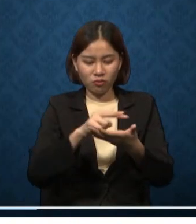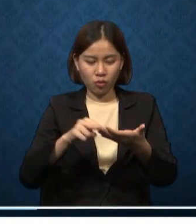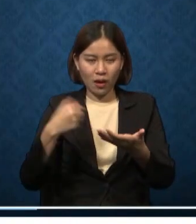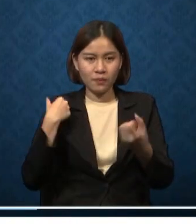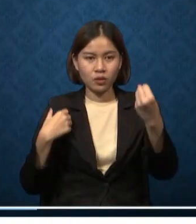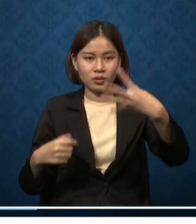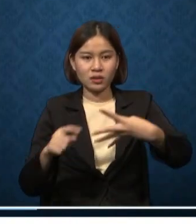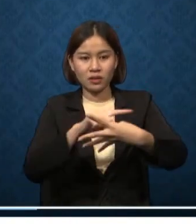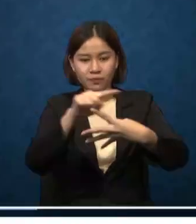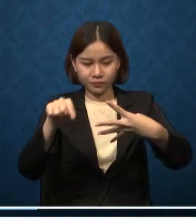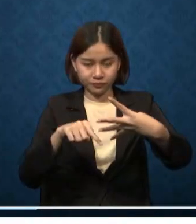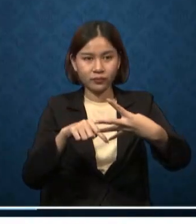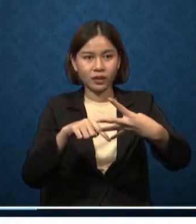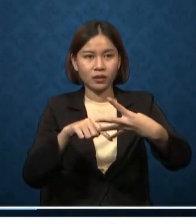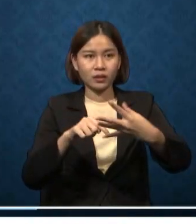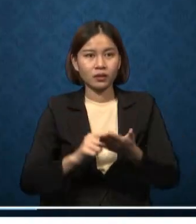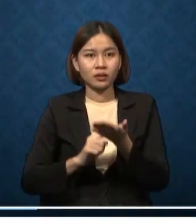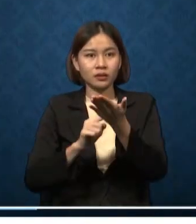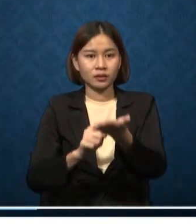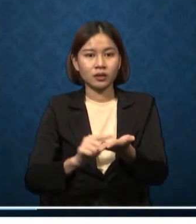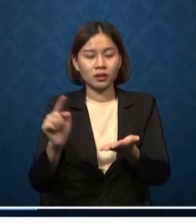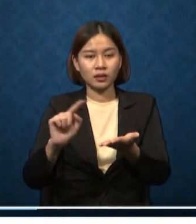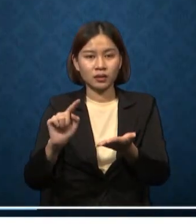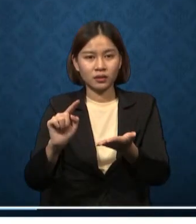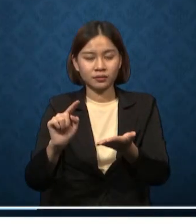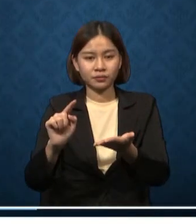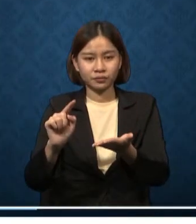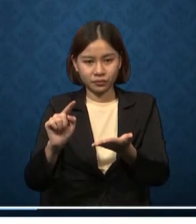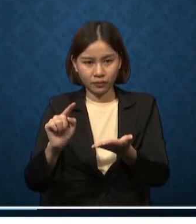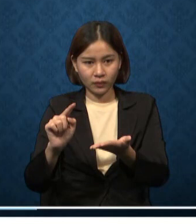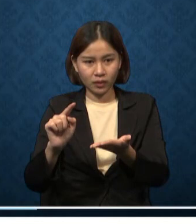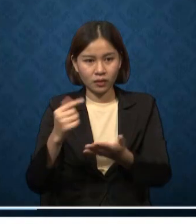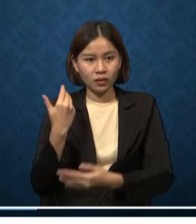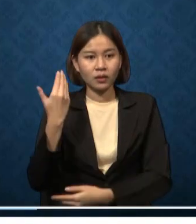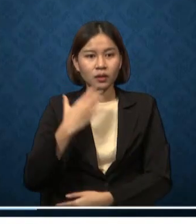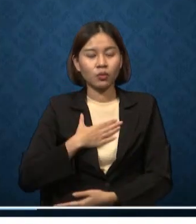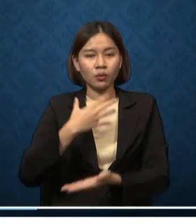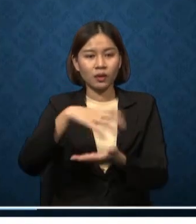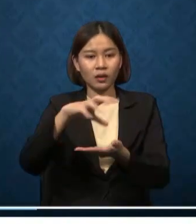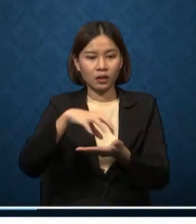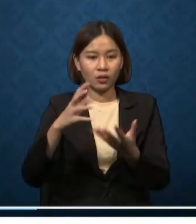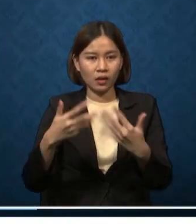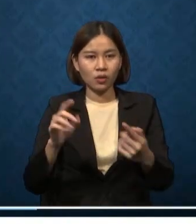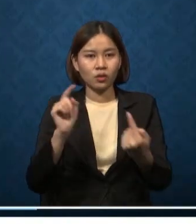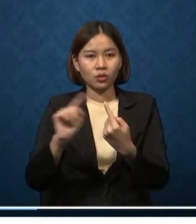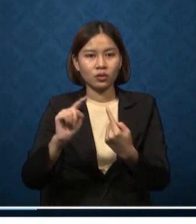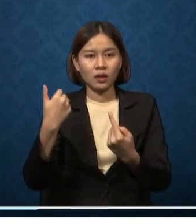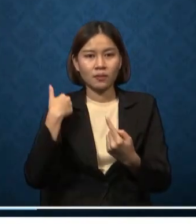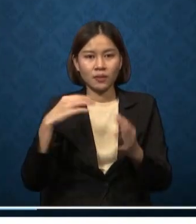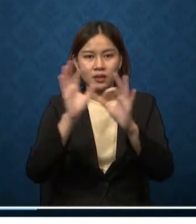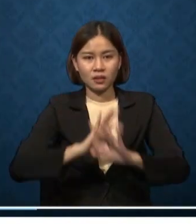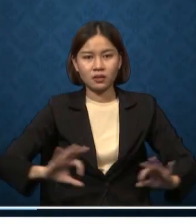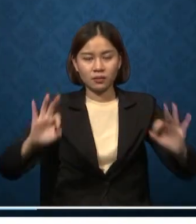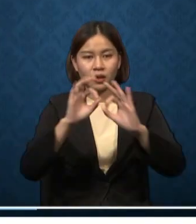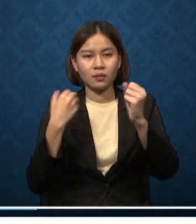สาธารณสุขนะครับอันนี้เราเสนอไว้เนี่ยเรามองอันที่ 1บางทีผมเรียนแล้วเรามองเรื่องมิติหลาย 4มิติเป็น